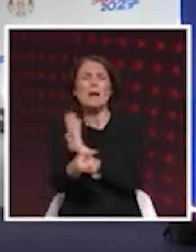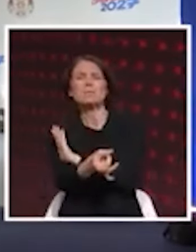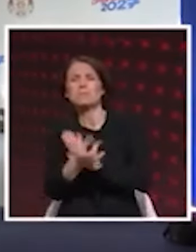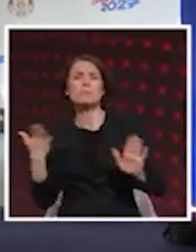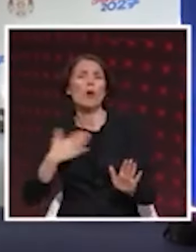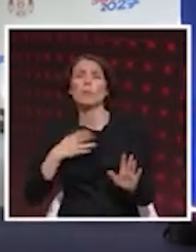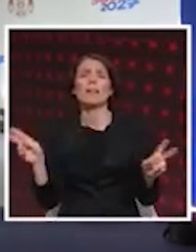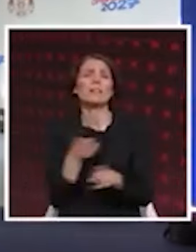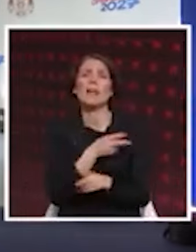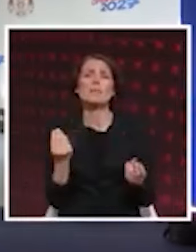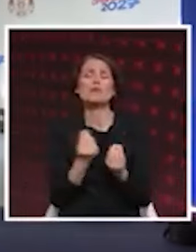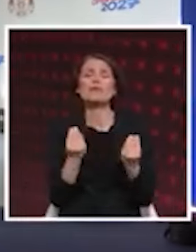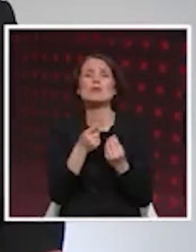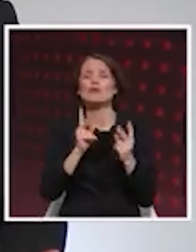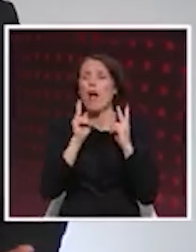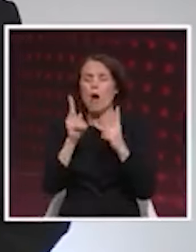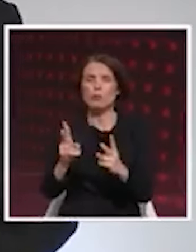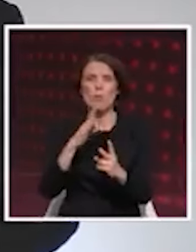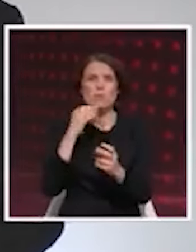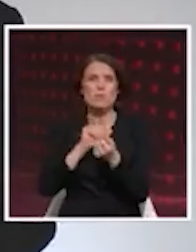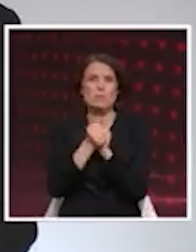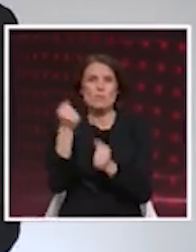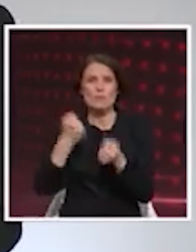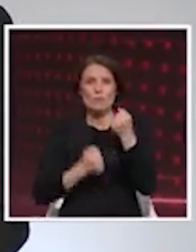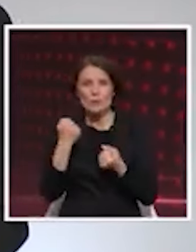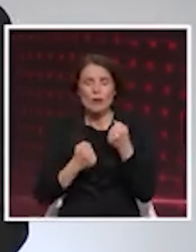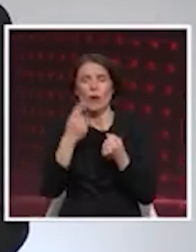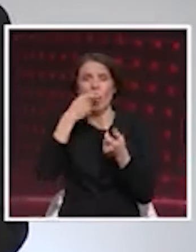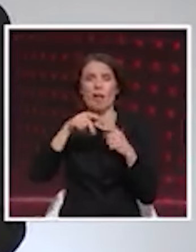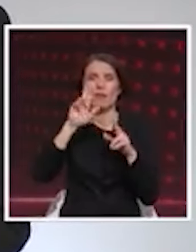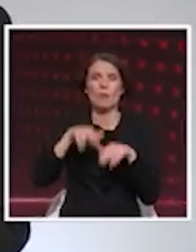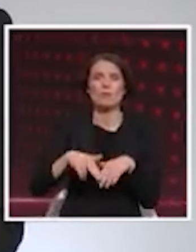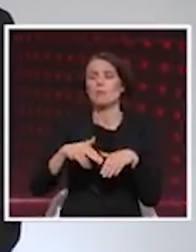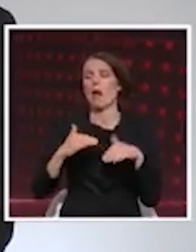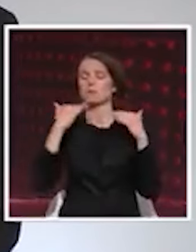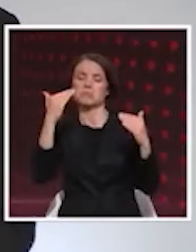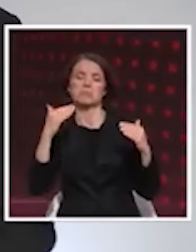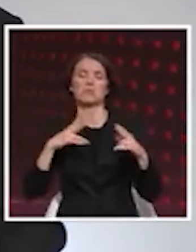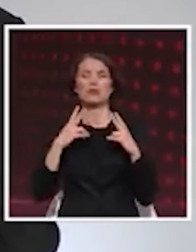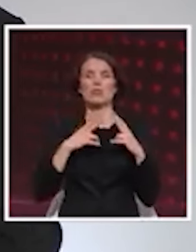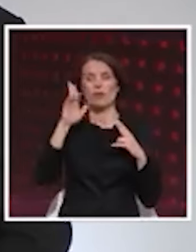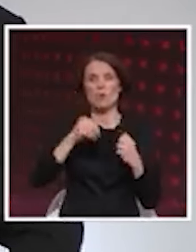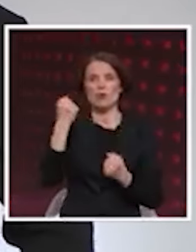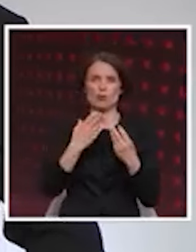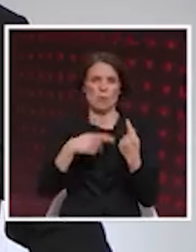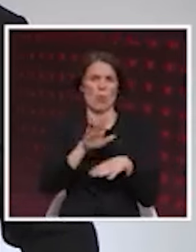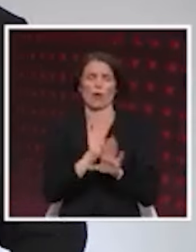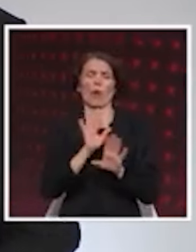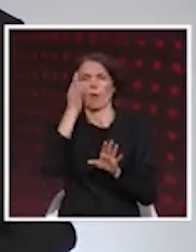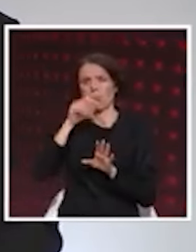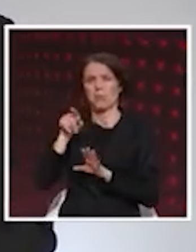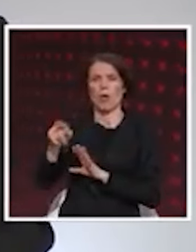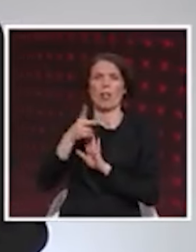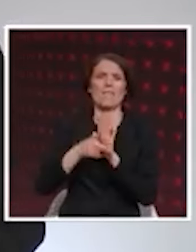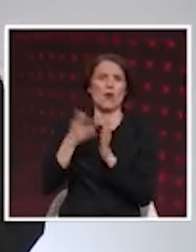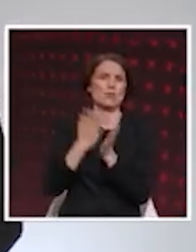moći da stignete jer je autoput sve puniji automobilima, ljudi imaju veći životni standard, neće moći, mnogi ljudi će da koriste voz i najbrže